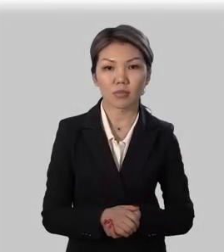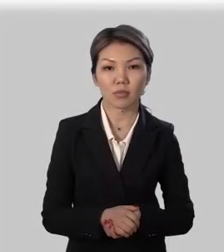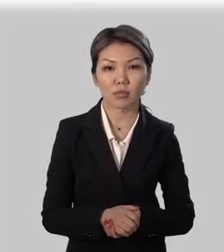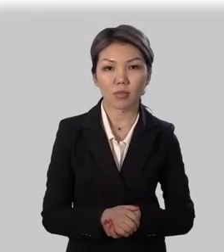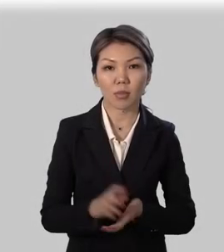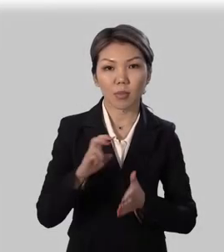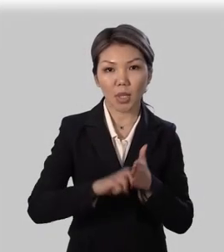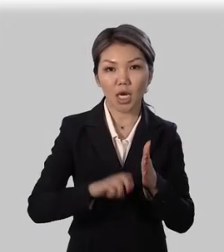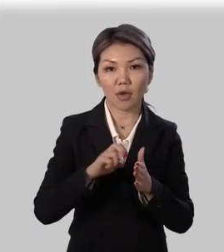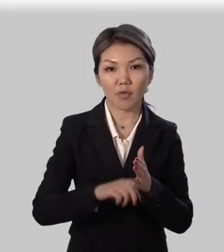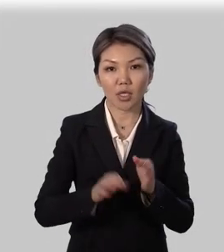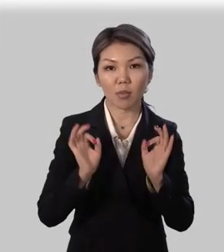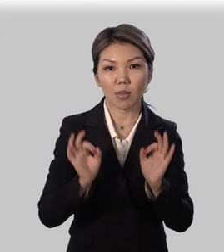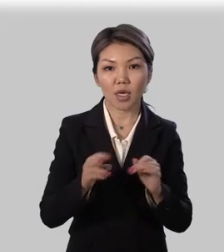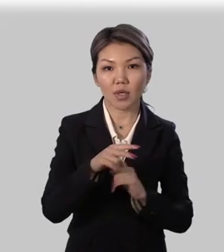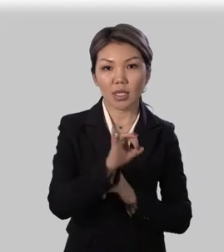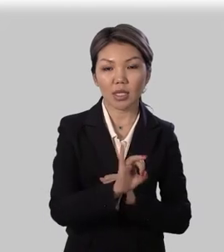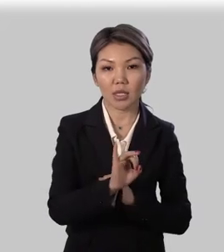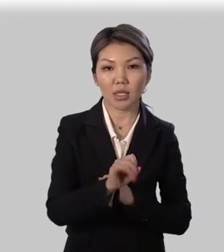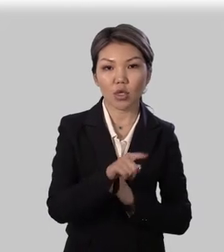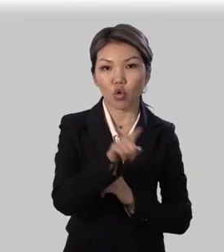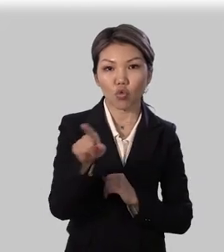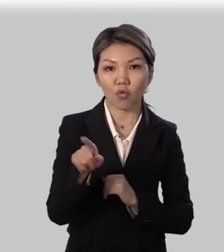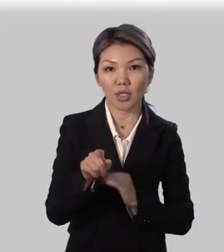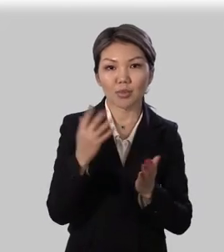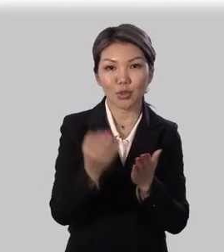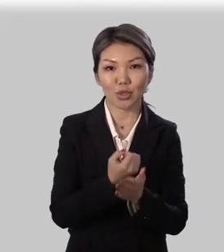проверим правильно ли у вас получилось